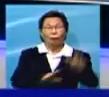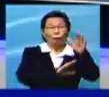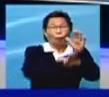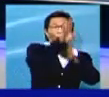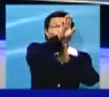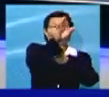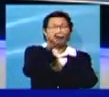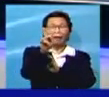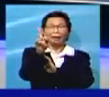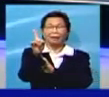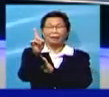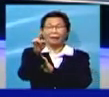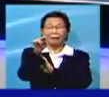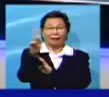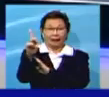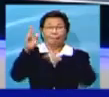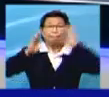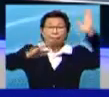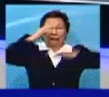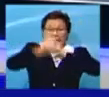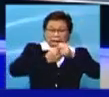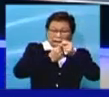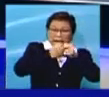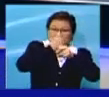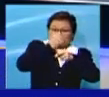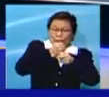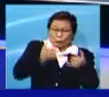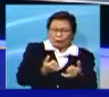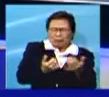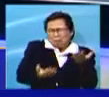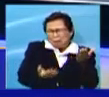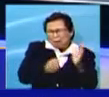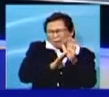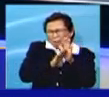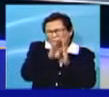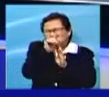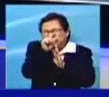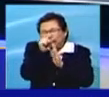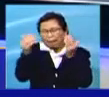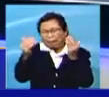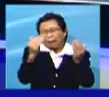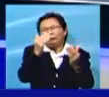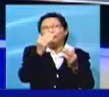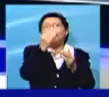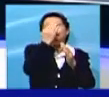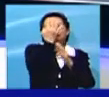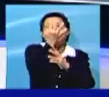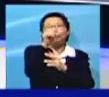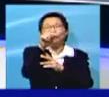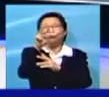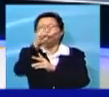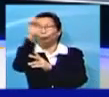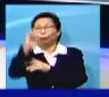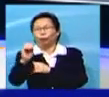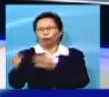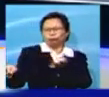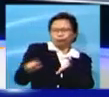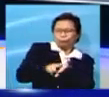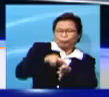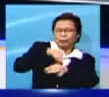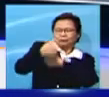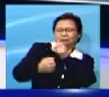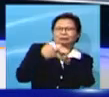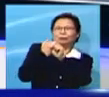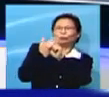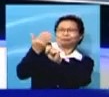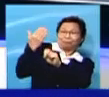Pertumbuhan keluaran dalam negara kasar KDNK Malaysia tahun ini dijangka meningkat sedikit berbanding 4.2% yang direkodkan tahun